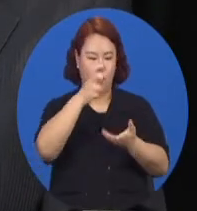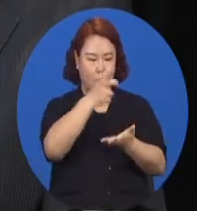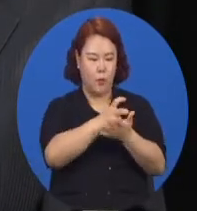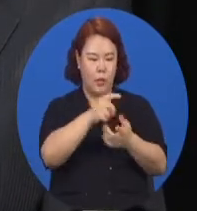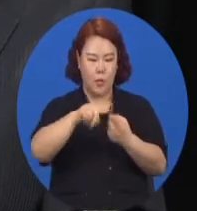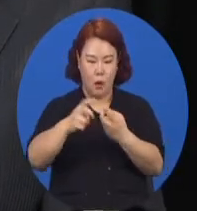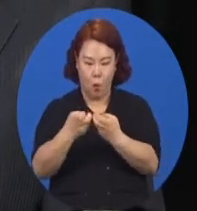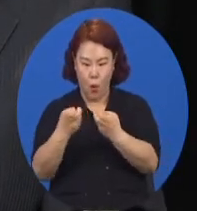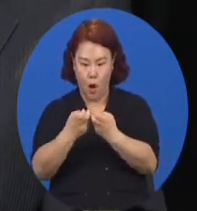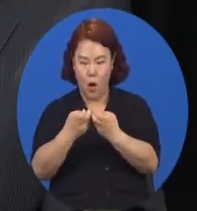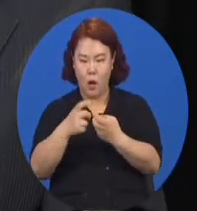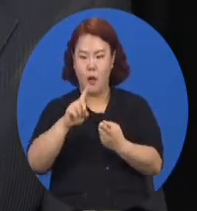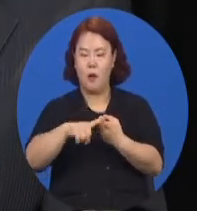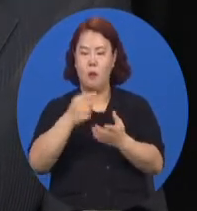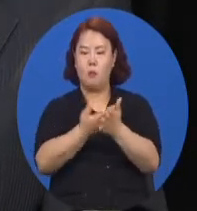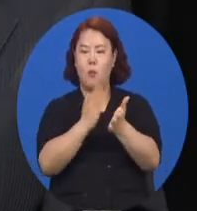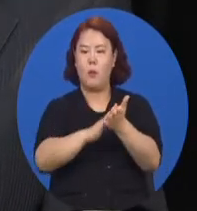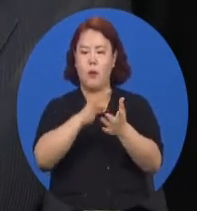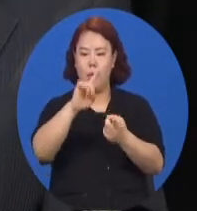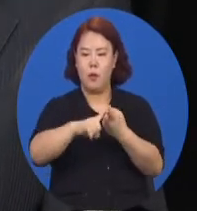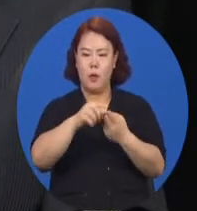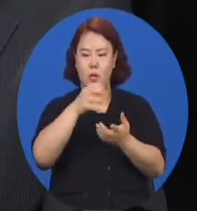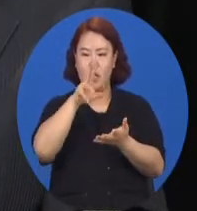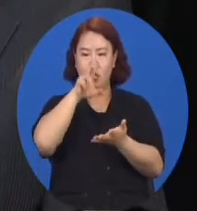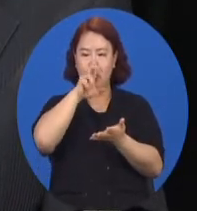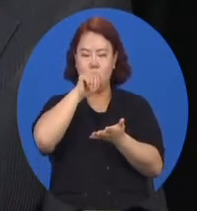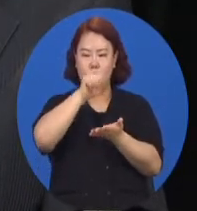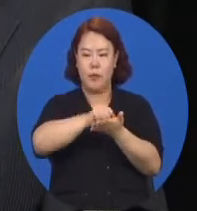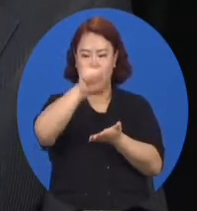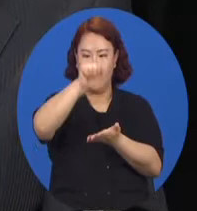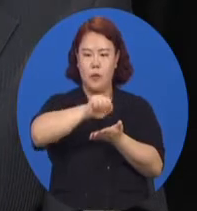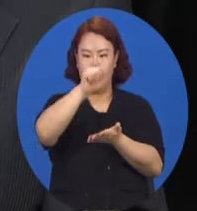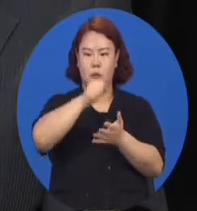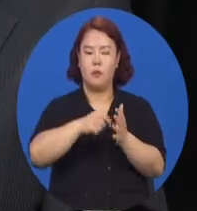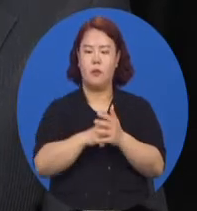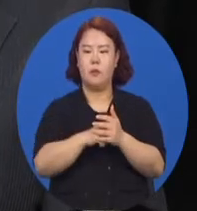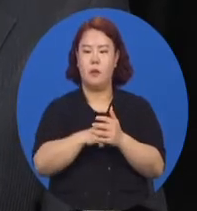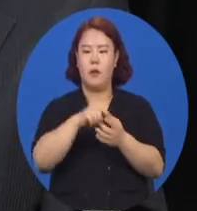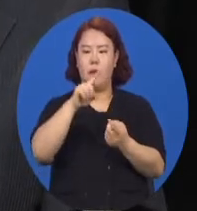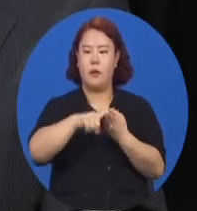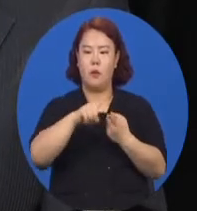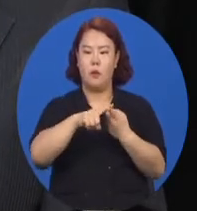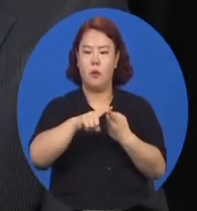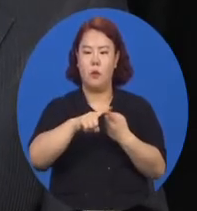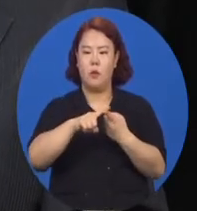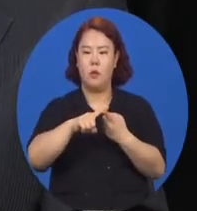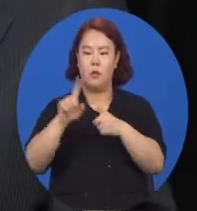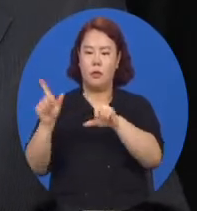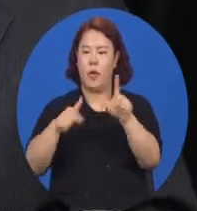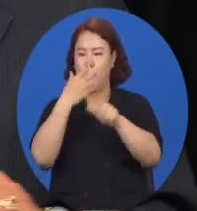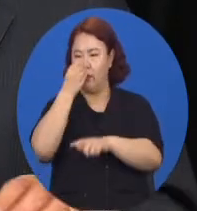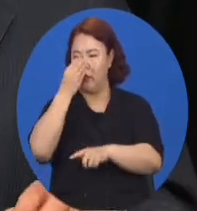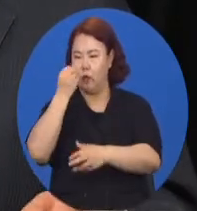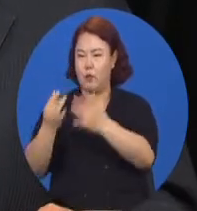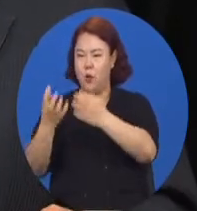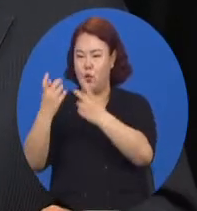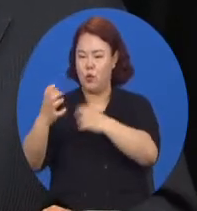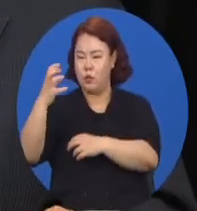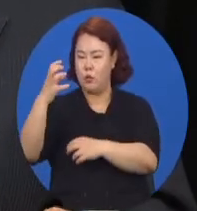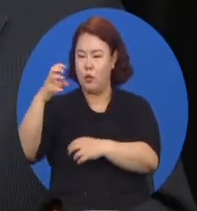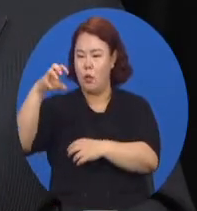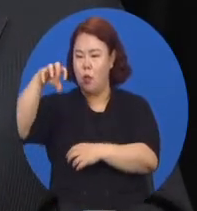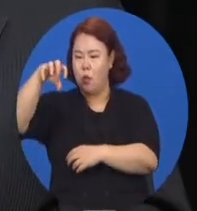부분에서는 소속로 수준으로 지금 시멘트 소속로는 소각로보다 생활 폐기물을 태우는 소각로보다 훨씬 규제가